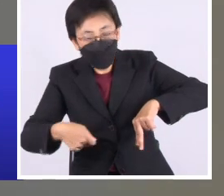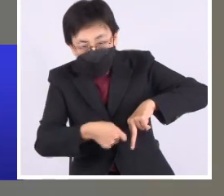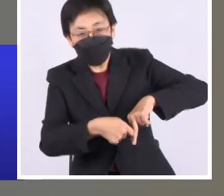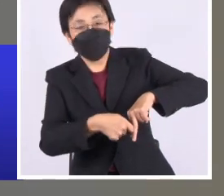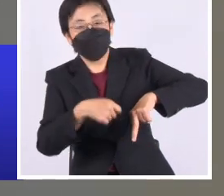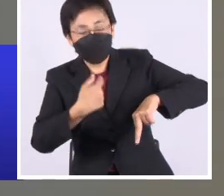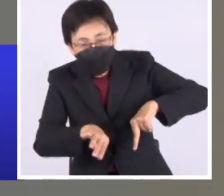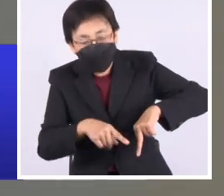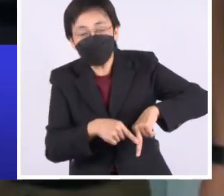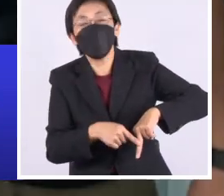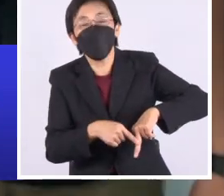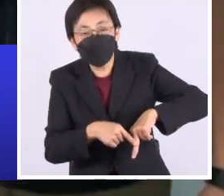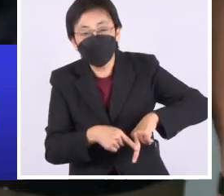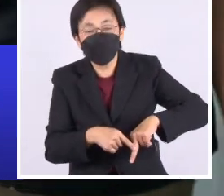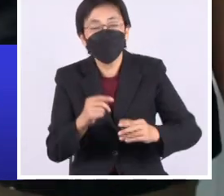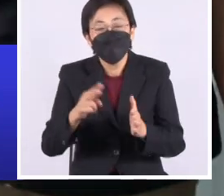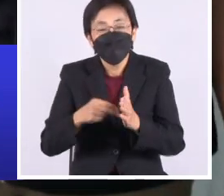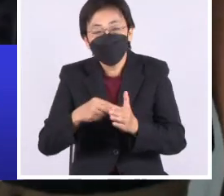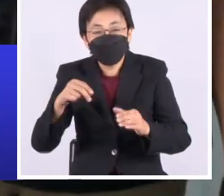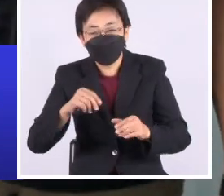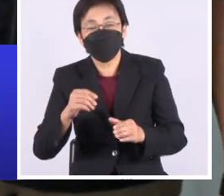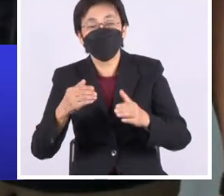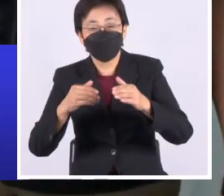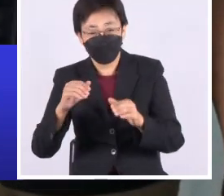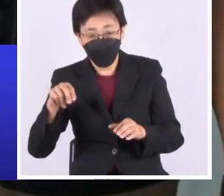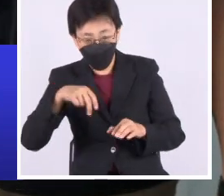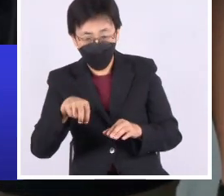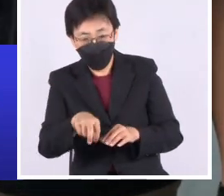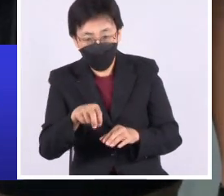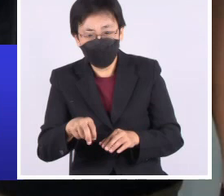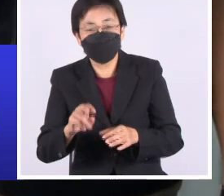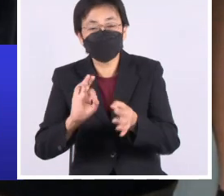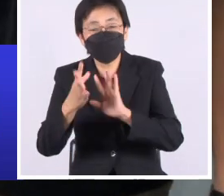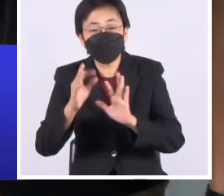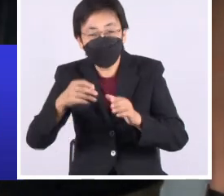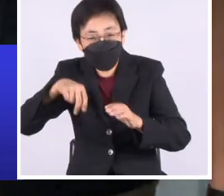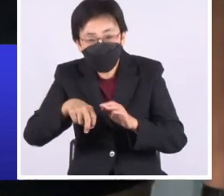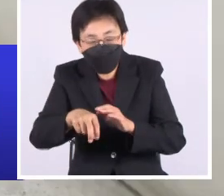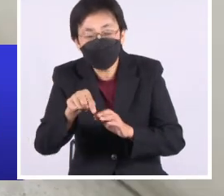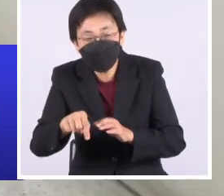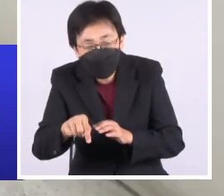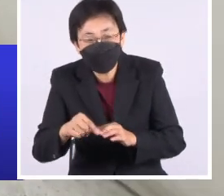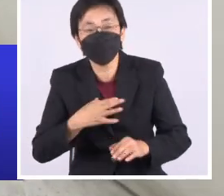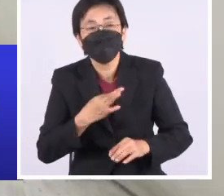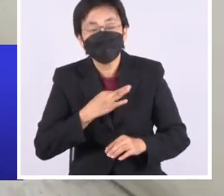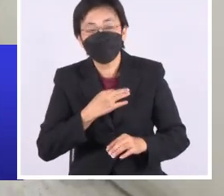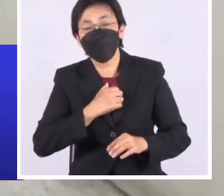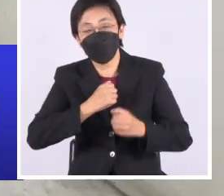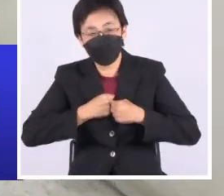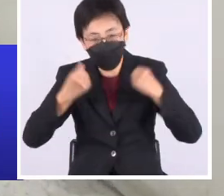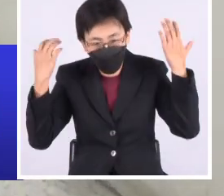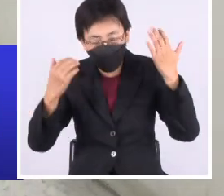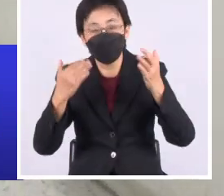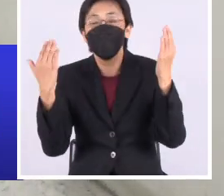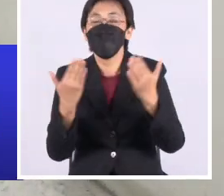ฟไปถอดเสื้อสีน้ำเงินยัดใส่ชักโครกพร้อมทิ้งปลอกมีดที่ห้องว่างชั้นที่5แล้วกลับมาที่ห้องพักชั้น